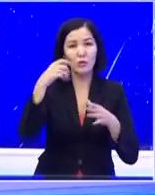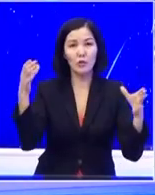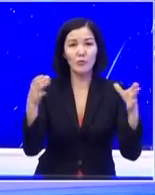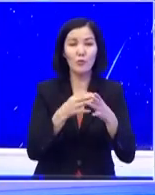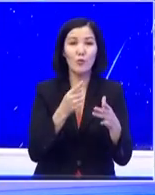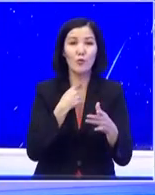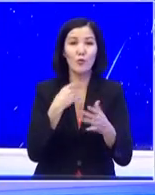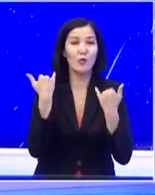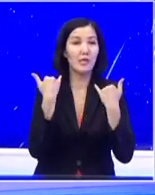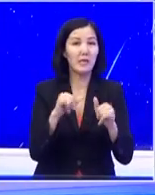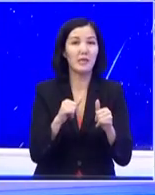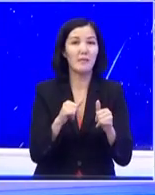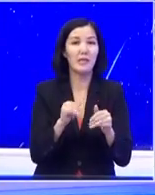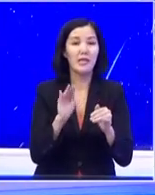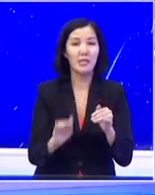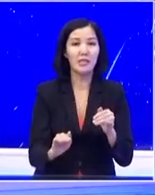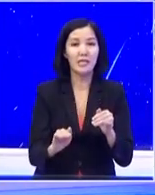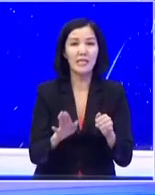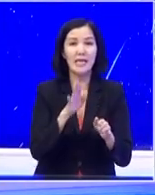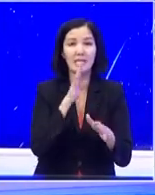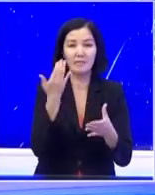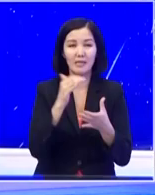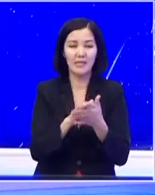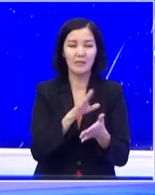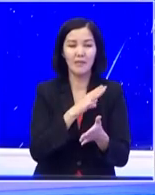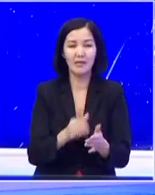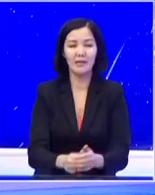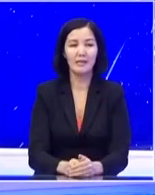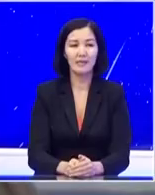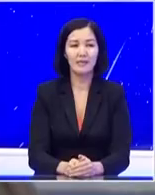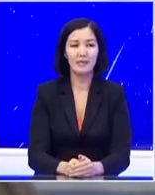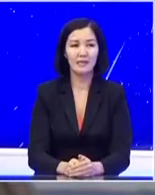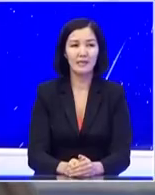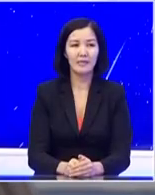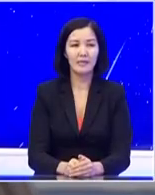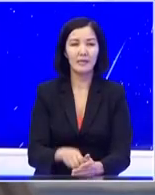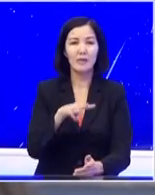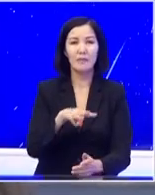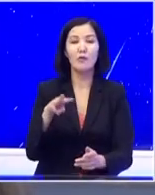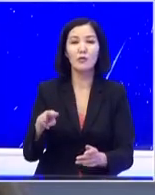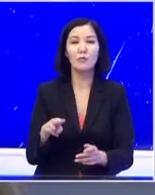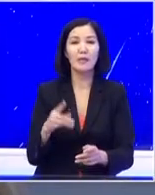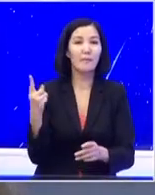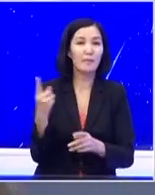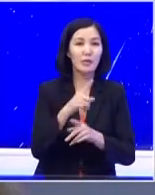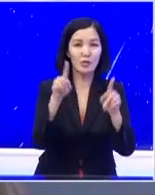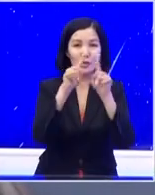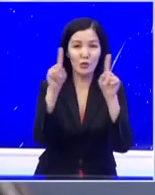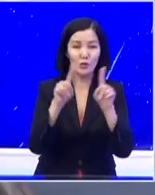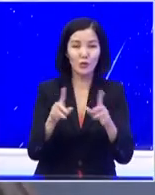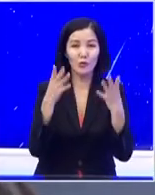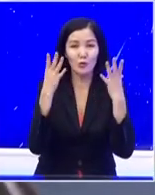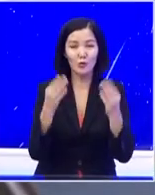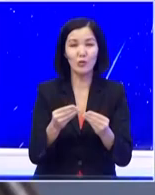үнімен көпті таңғалдырып жүрген кішкентай әнші қызбен танысып қайтты. Маусымның алғашқы жұлдызы балаларды қорғау